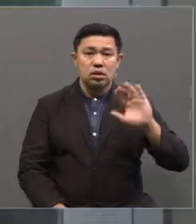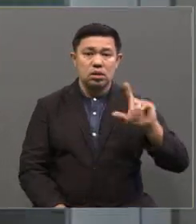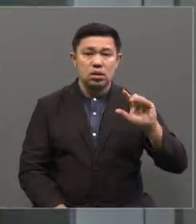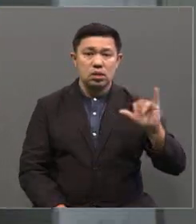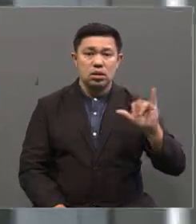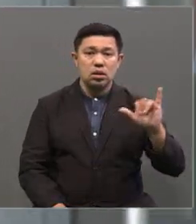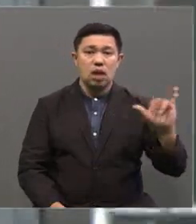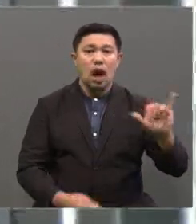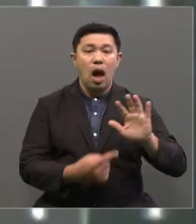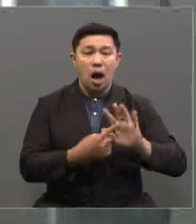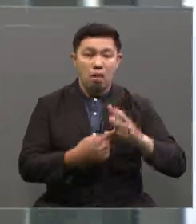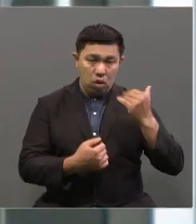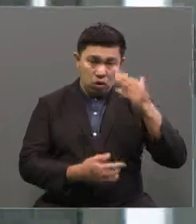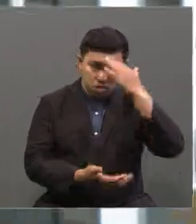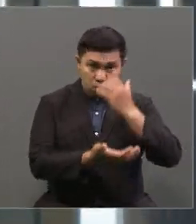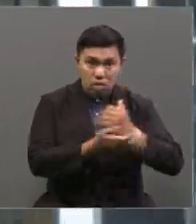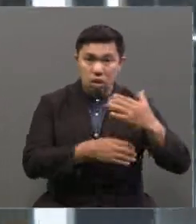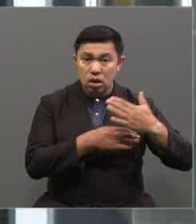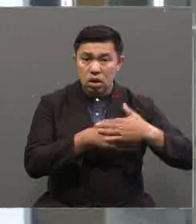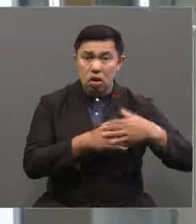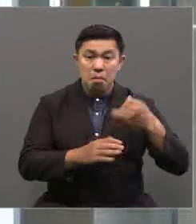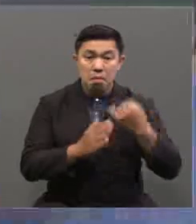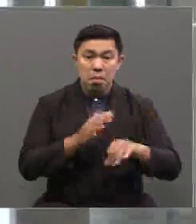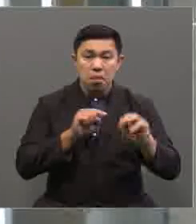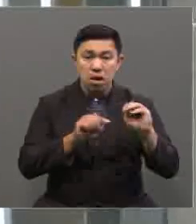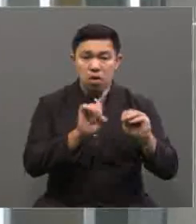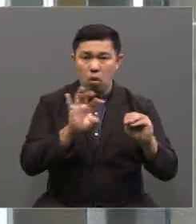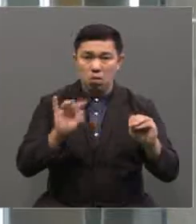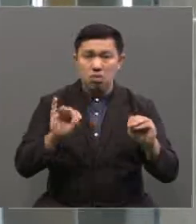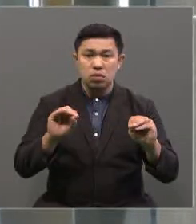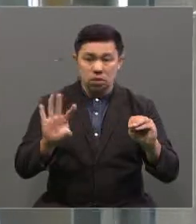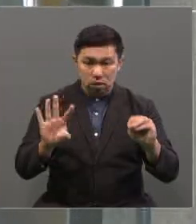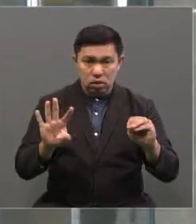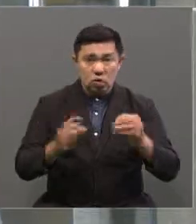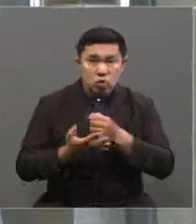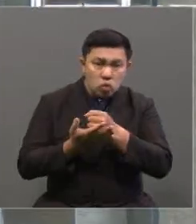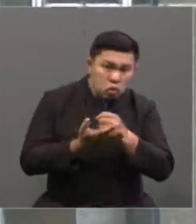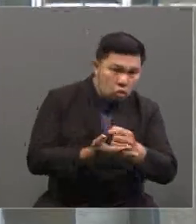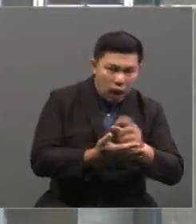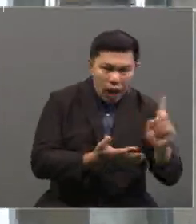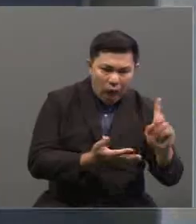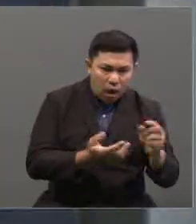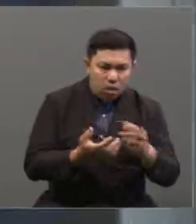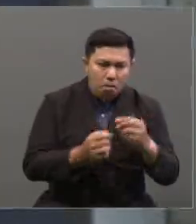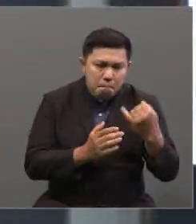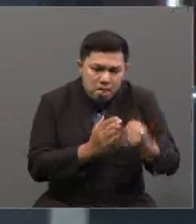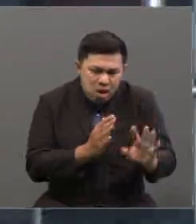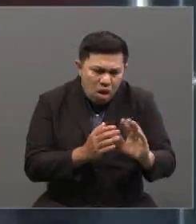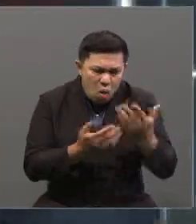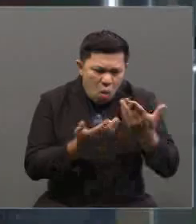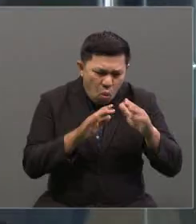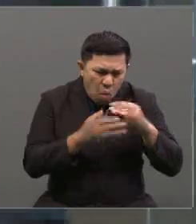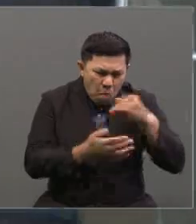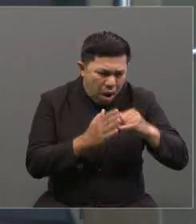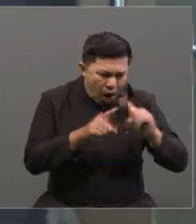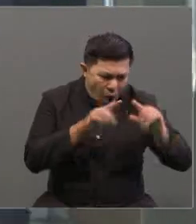อ่ำเนื่องจากว่าเธอถูกออกหมายเรียกในความผิดมาตรา184ฐานช่วยเหลือผู้อื่นมิให้ต้องรับโทษหรือรับโทษน้อยล